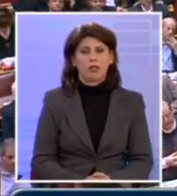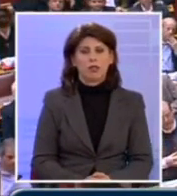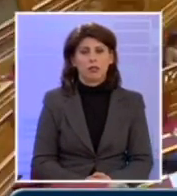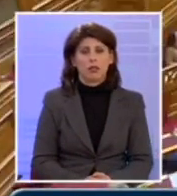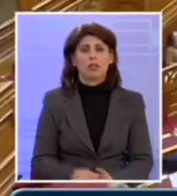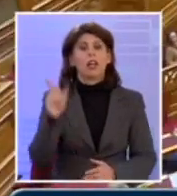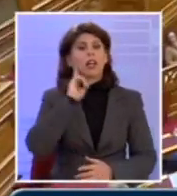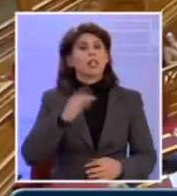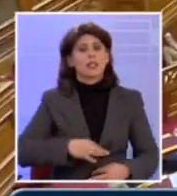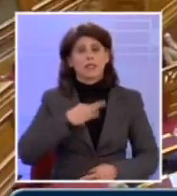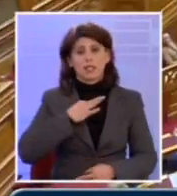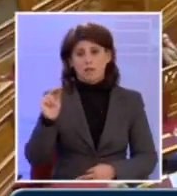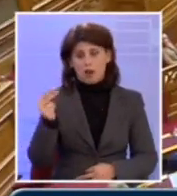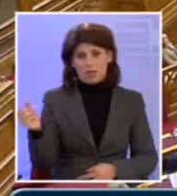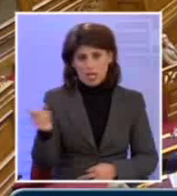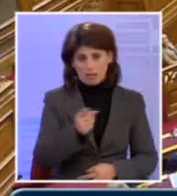Κυρίες και κύριοι βουλευτές,